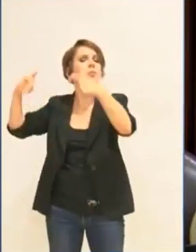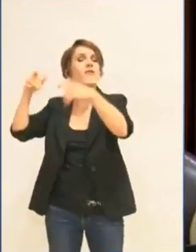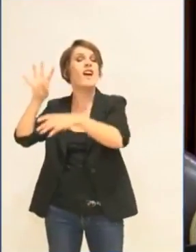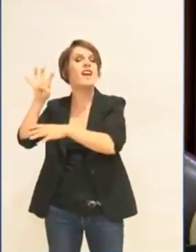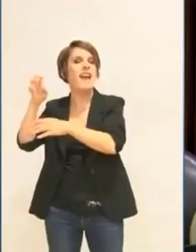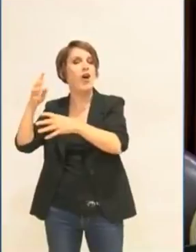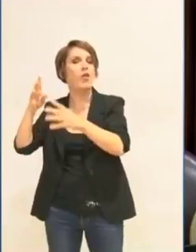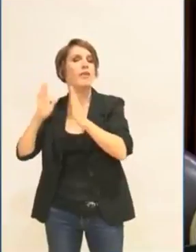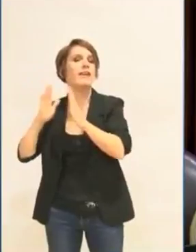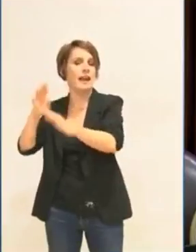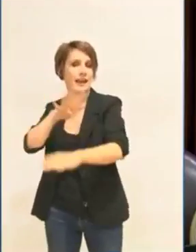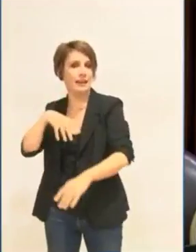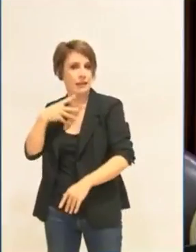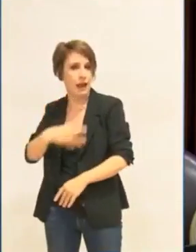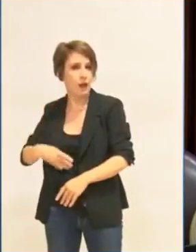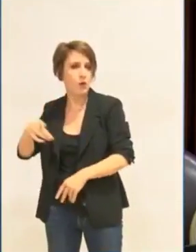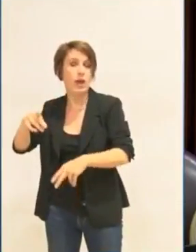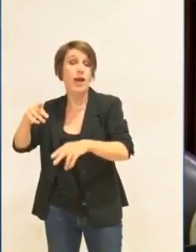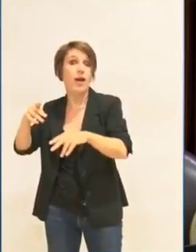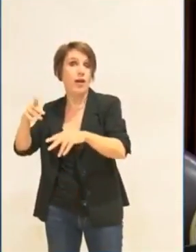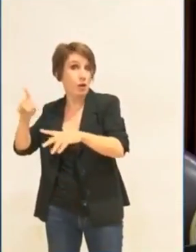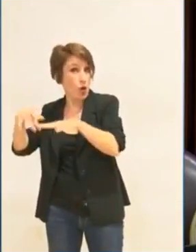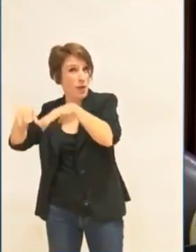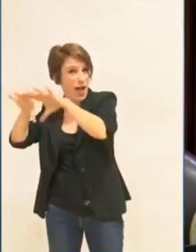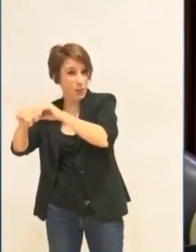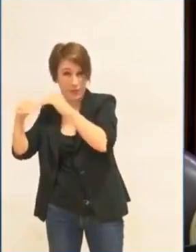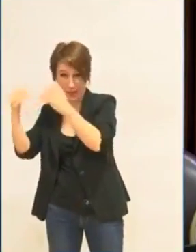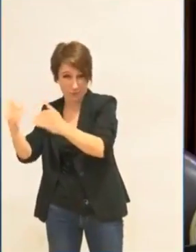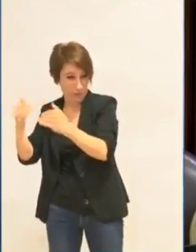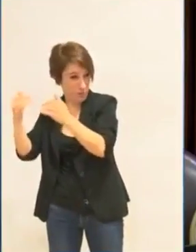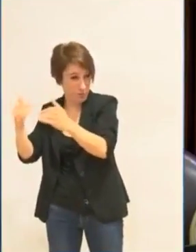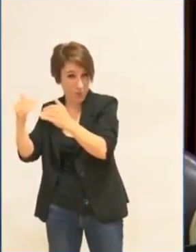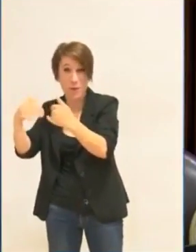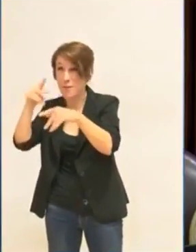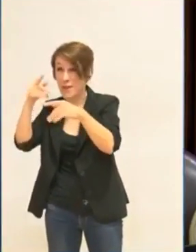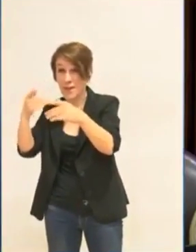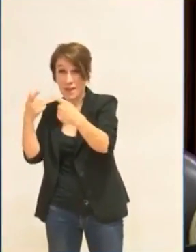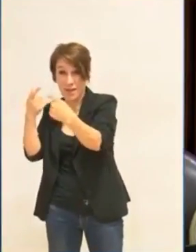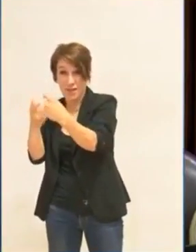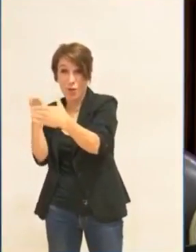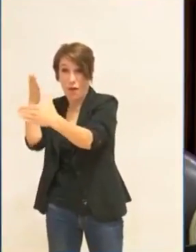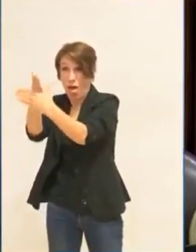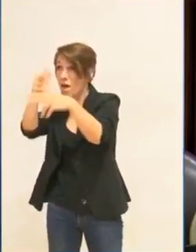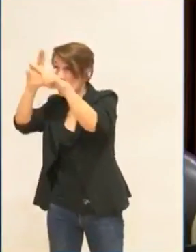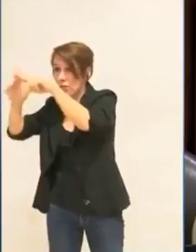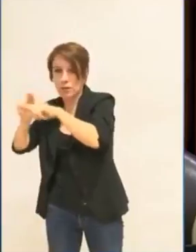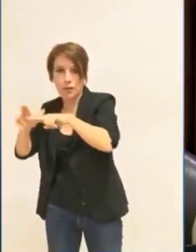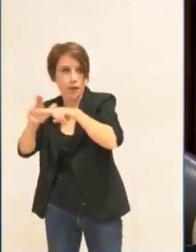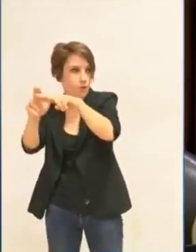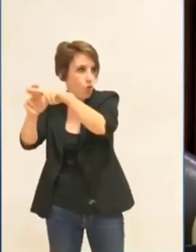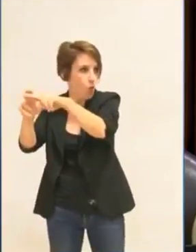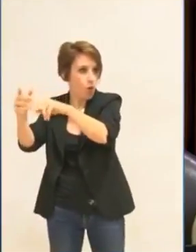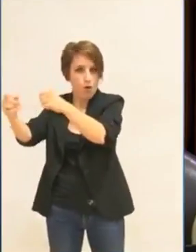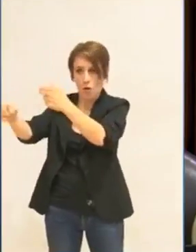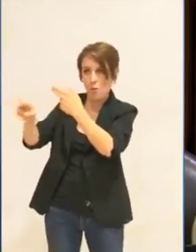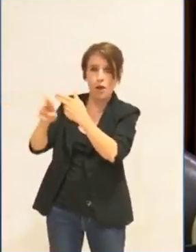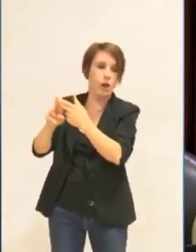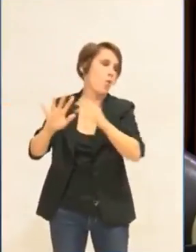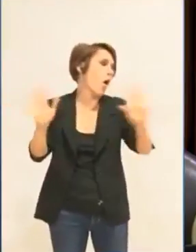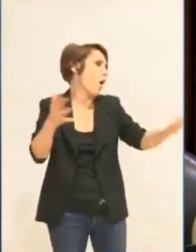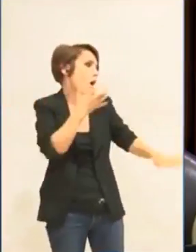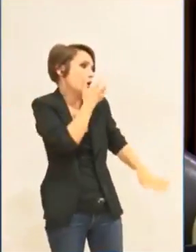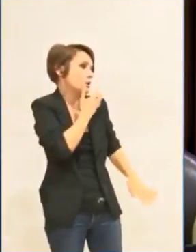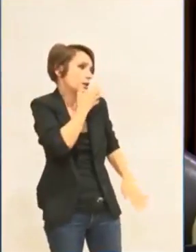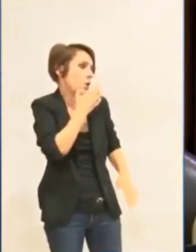questions qu'on se posait, c'était la difficulté de travaux en site occupé et savoir comment ils allaient le vivre. Visiblement, les retours vous confortent dans l'idée qu'il faut